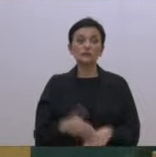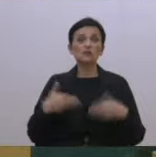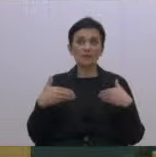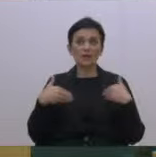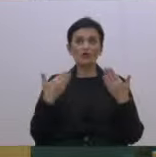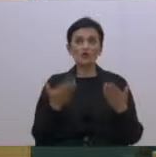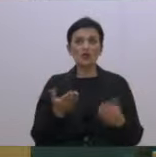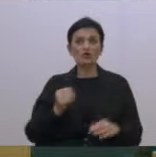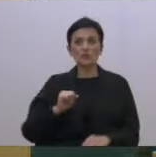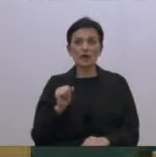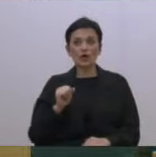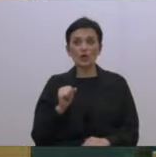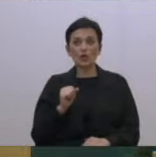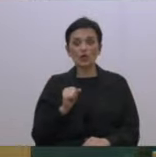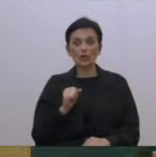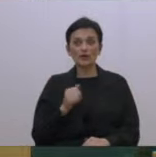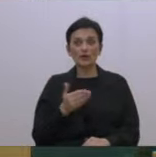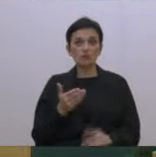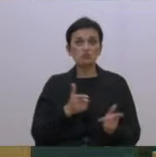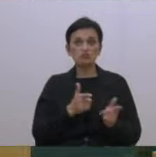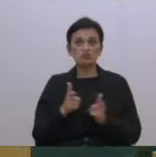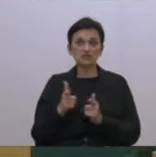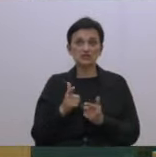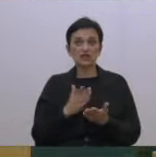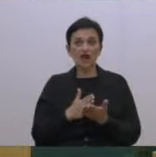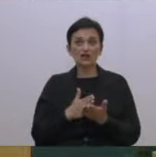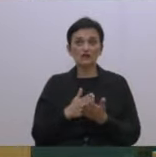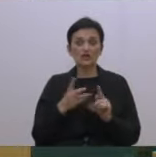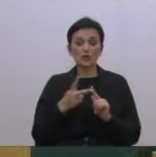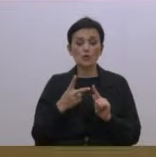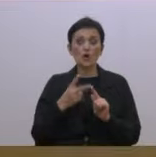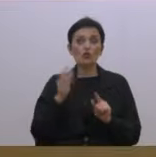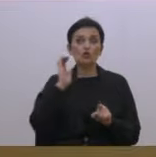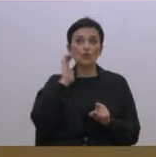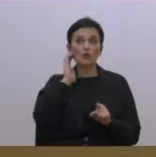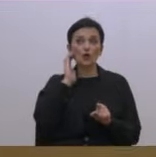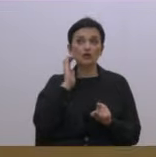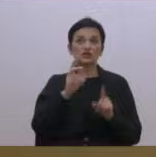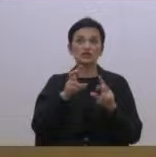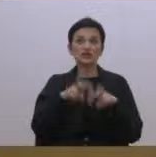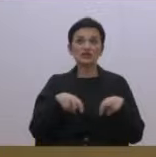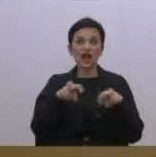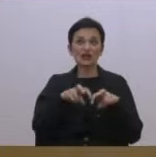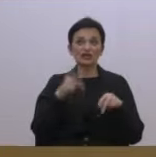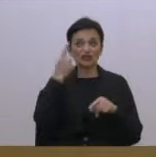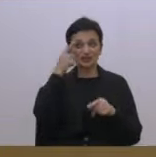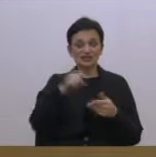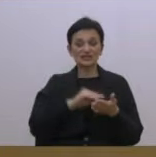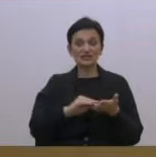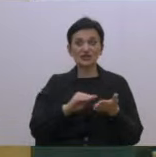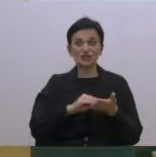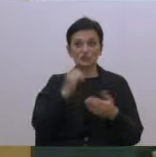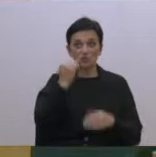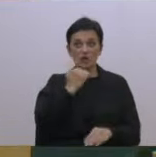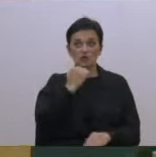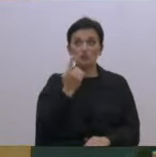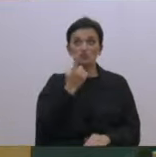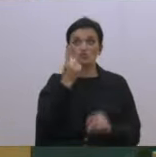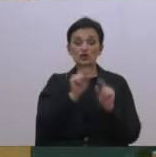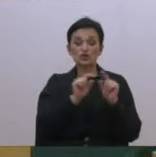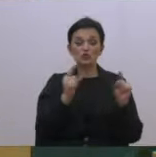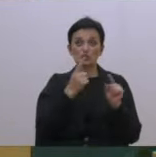მოგესალმებით მეგობრებო, ზადვარ მეორე მოსმენის წესით განვიხილოთ აღნიშნული ინიციატივა. მადლობა. პირველ მოხის